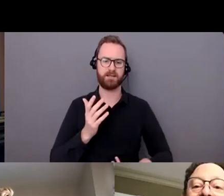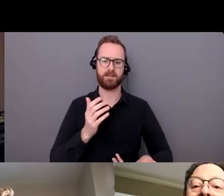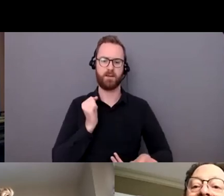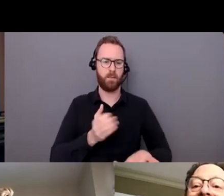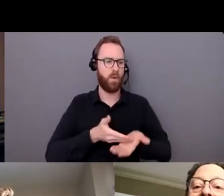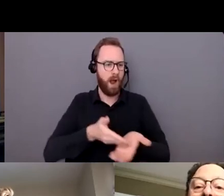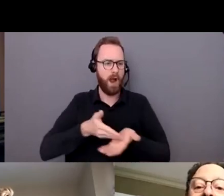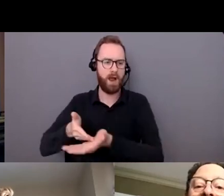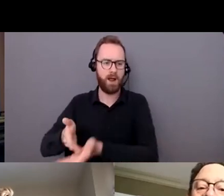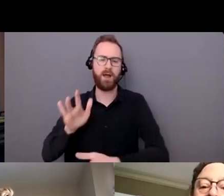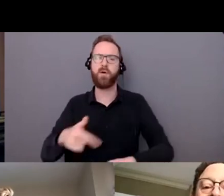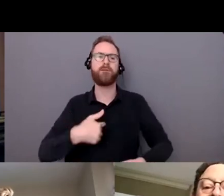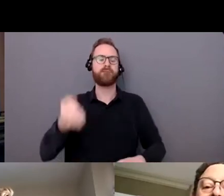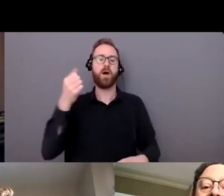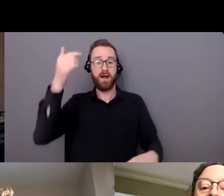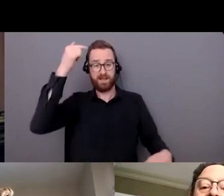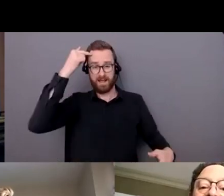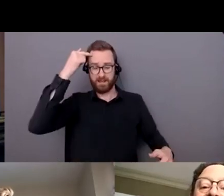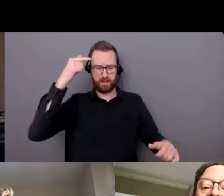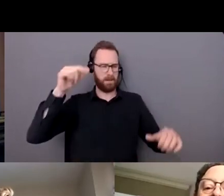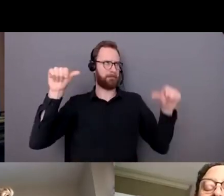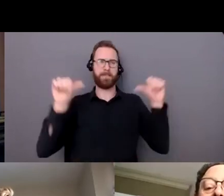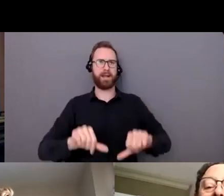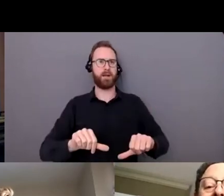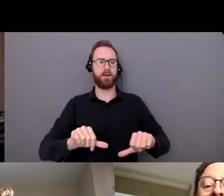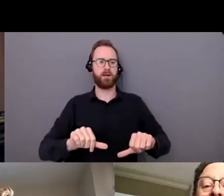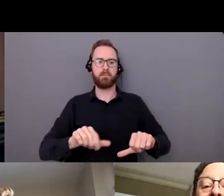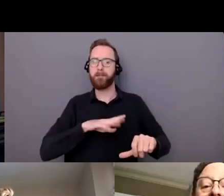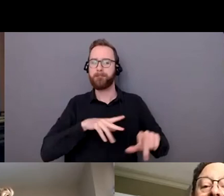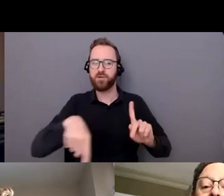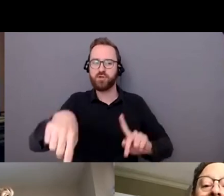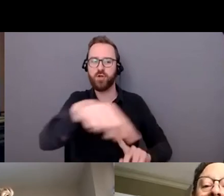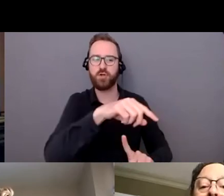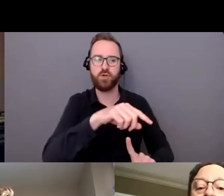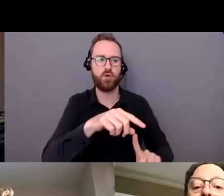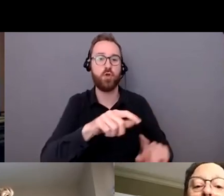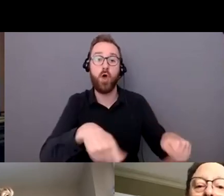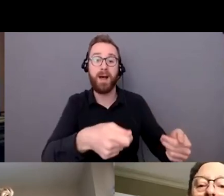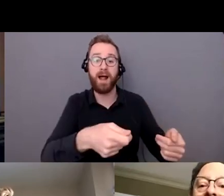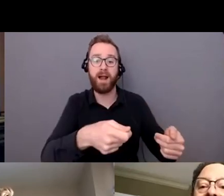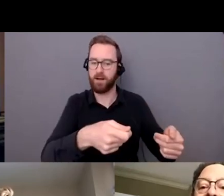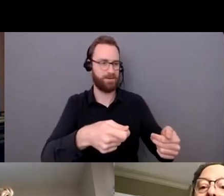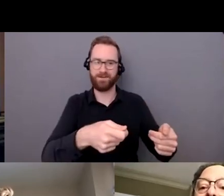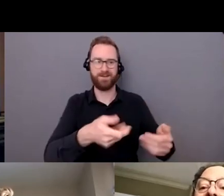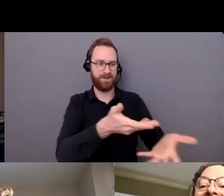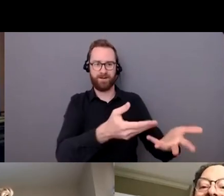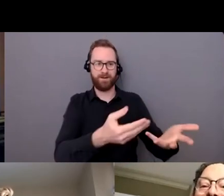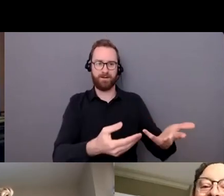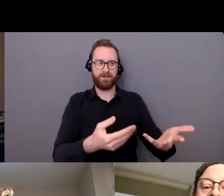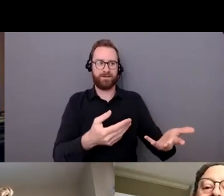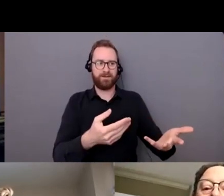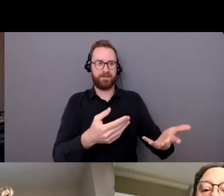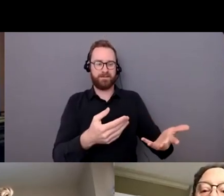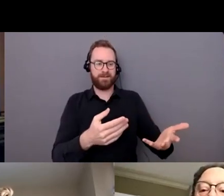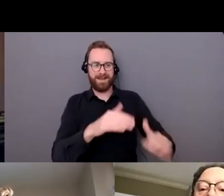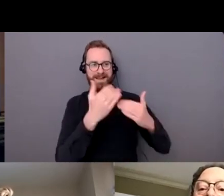parce que dans ma tête, habituellement, c'est pire, mais là, les gens qui sont habituellement normales ne le sont plus, là. Donc, je dois les rassurer,